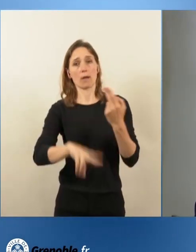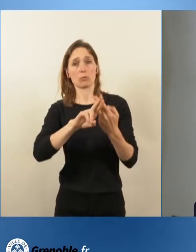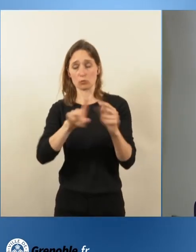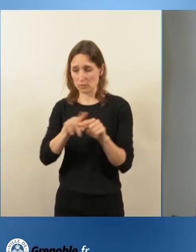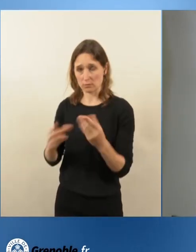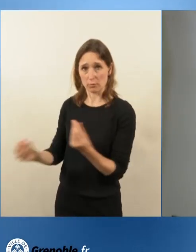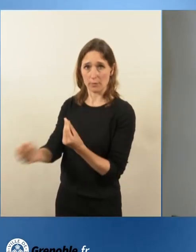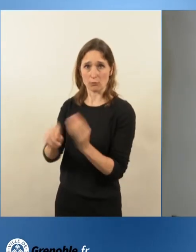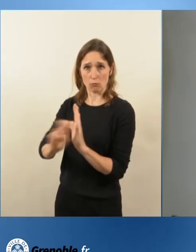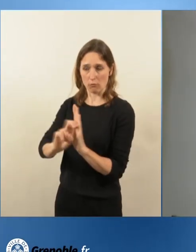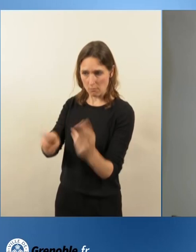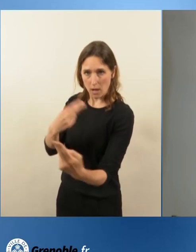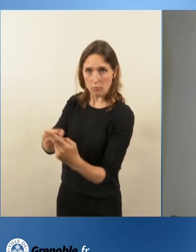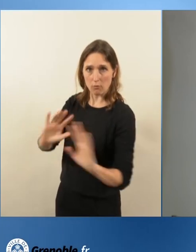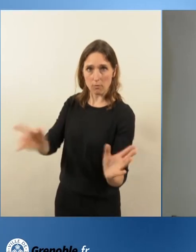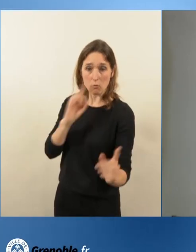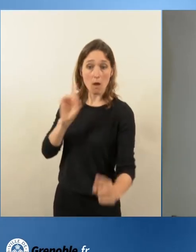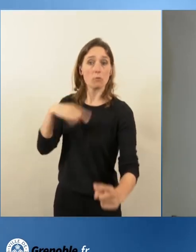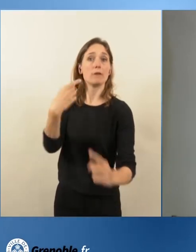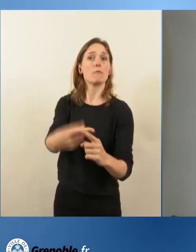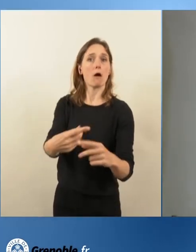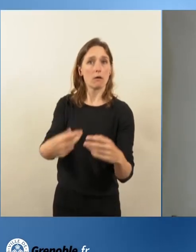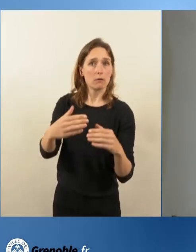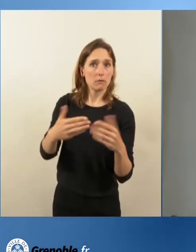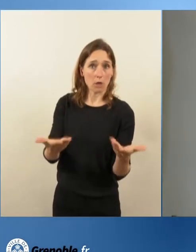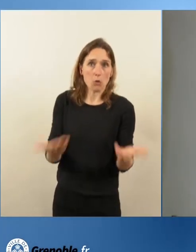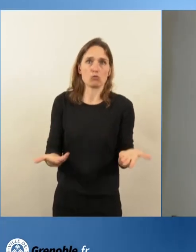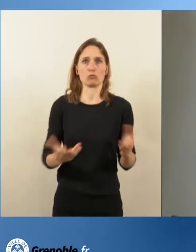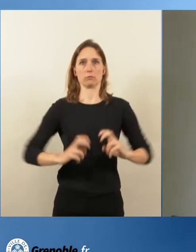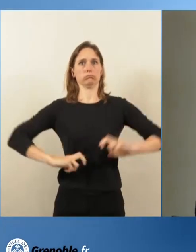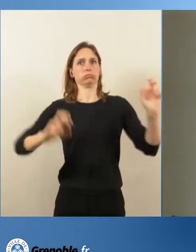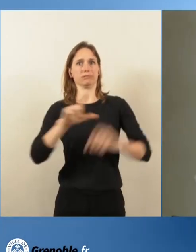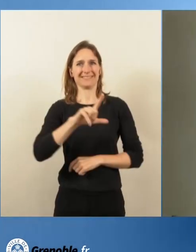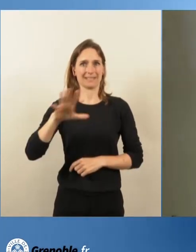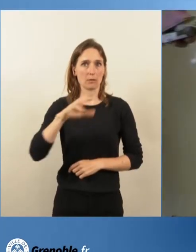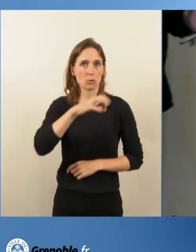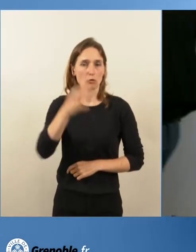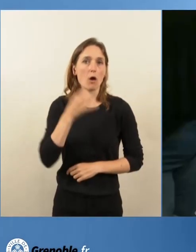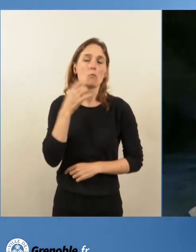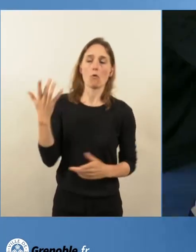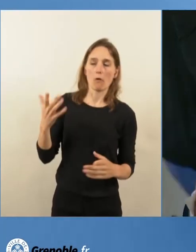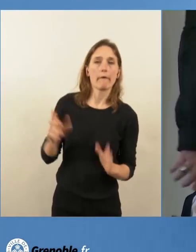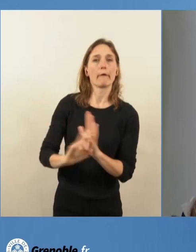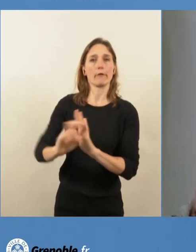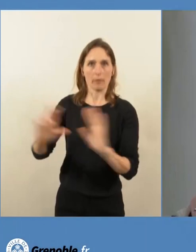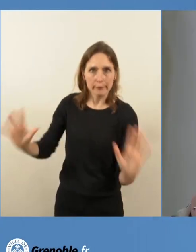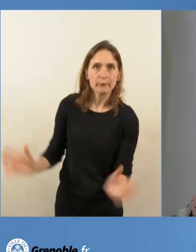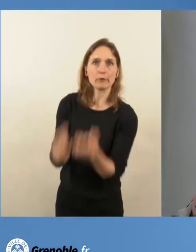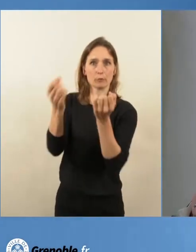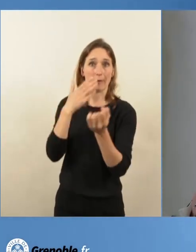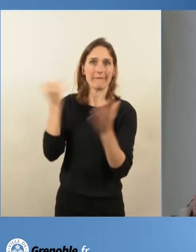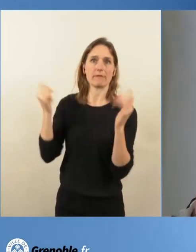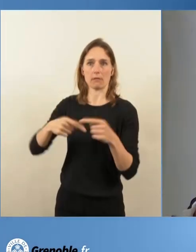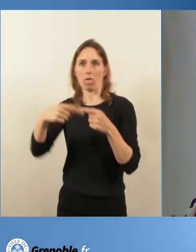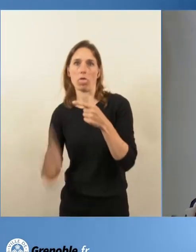parce que la prochaine étape parce qu'aujourd'hui on a augmenté de 25% pour sauver Grenoble de la banqueroute